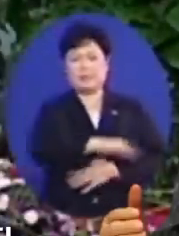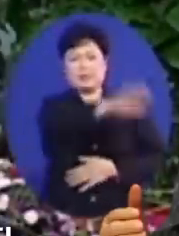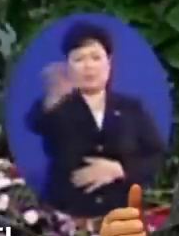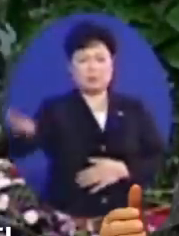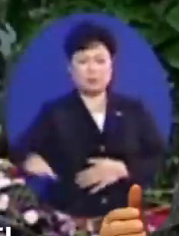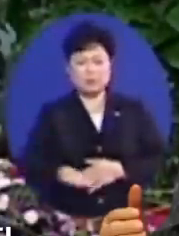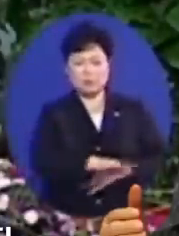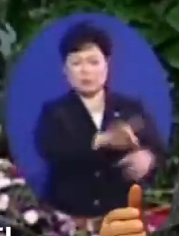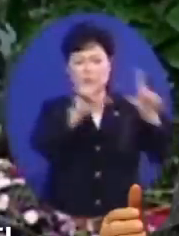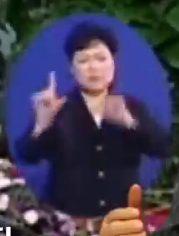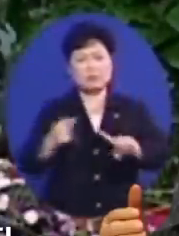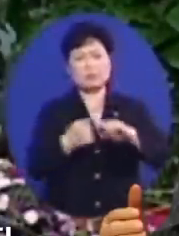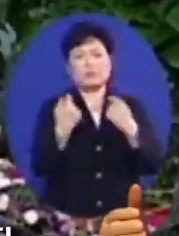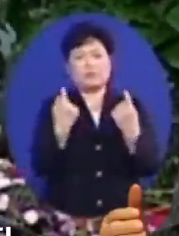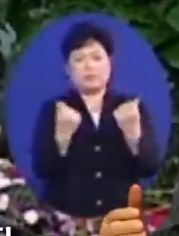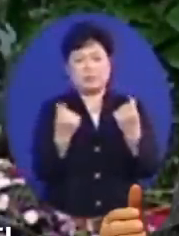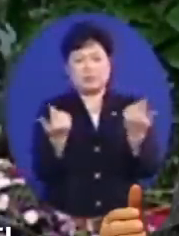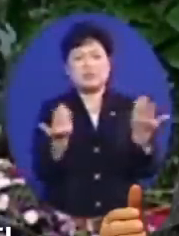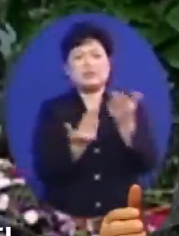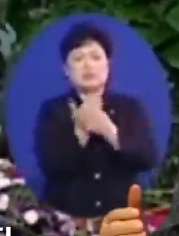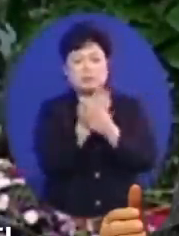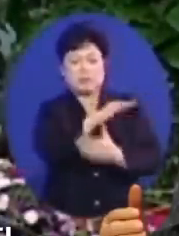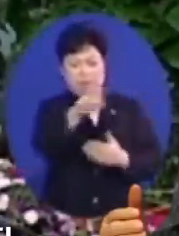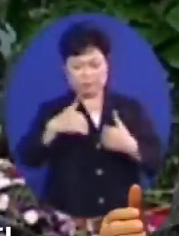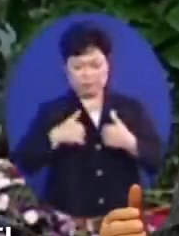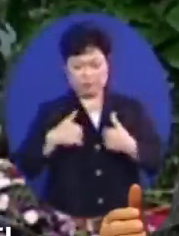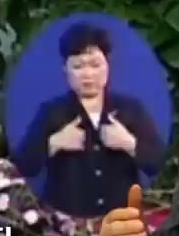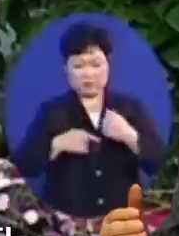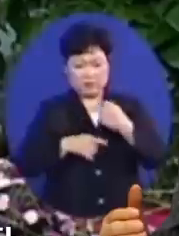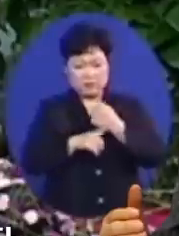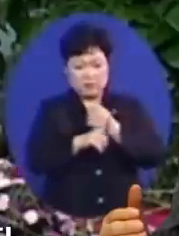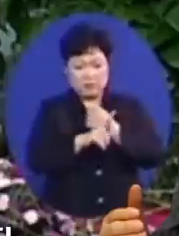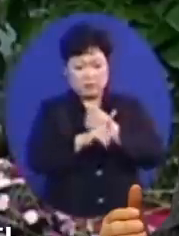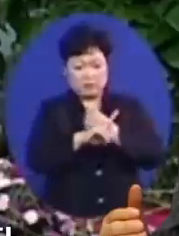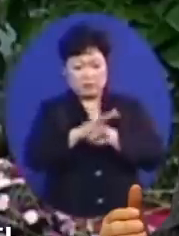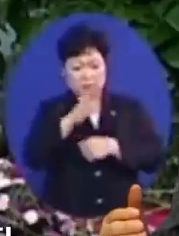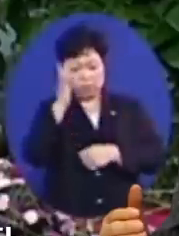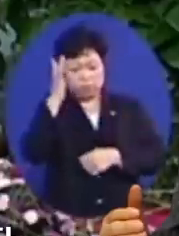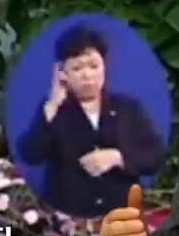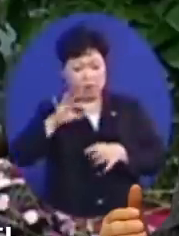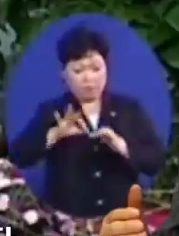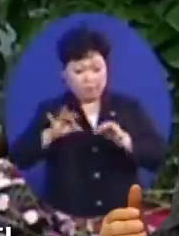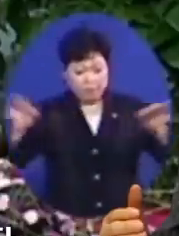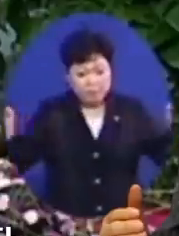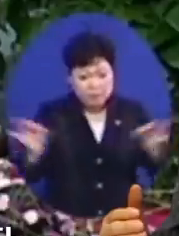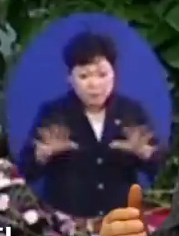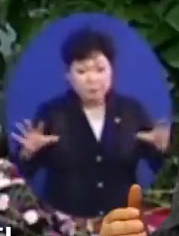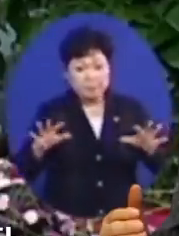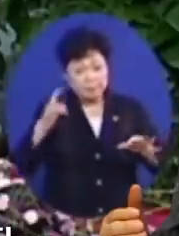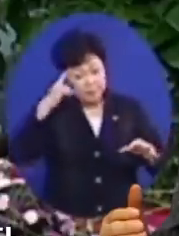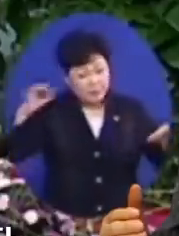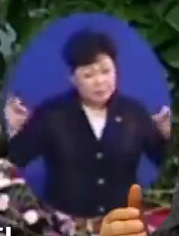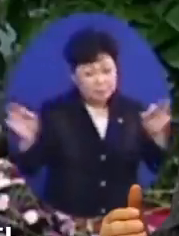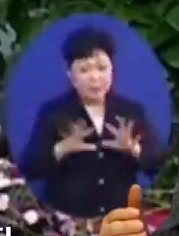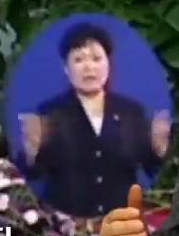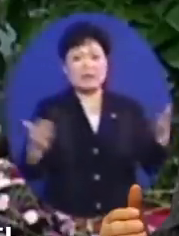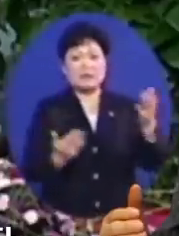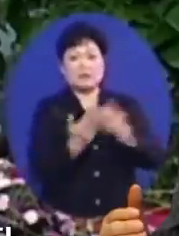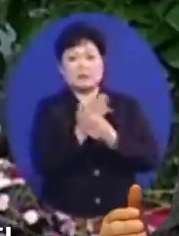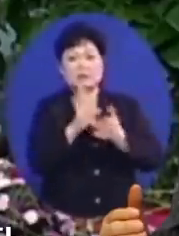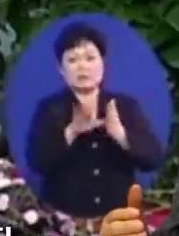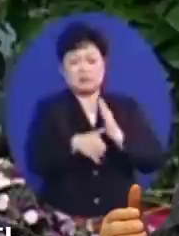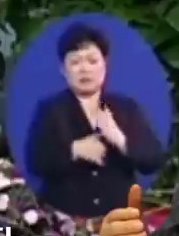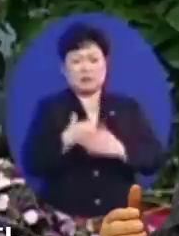인생도 이와 비슷한 일들이 많이 벌어집니다. 우리에게 뜻하지 않은 질병이나 낭패가 다가왔을 때 대부분의 사람들은